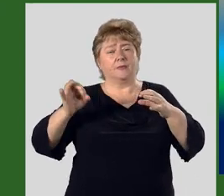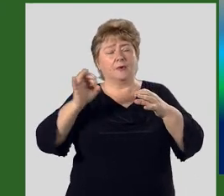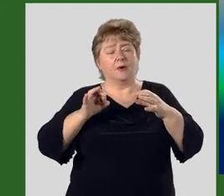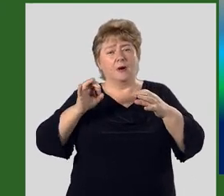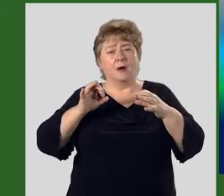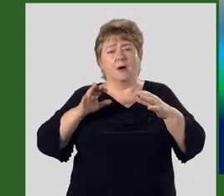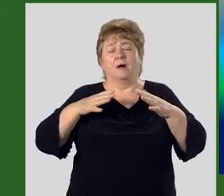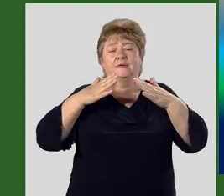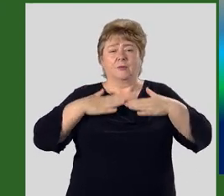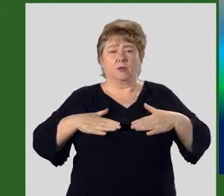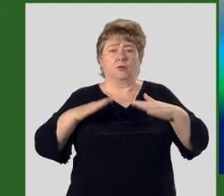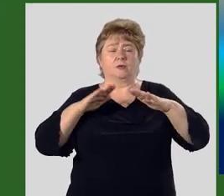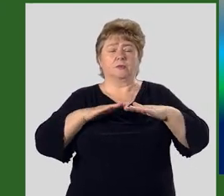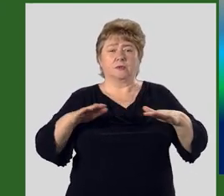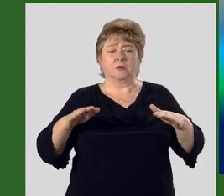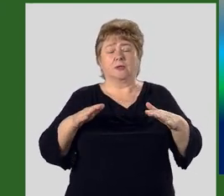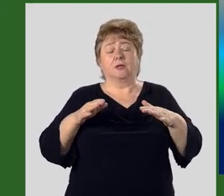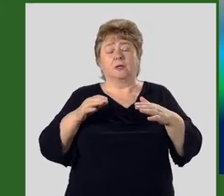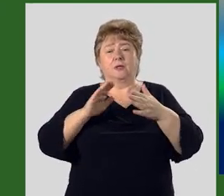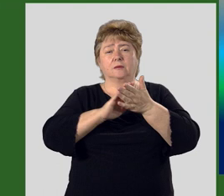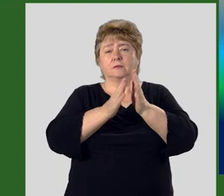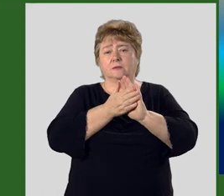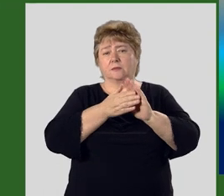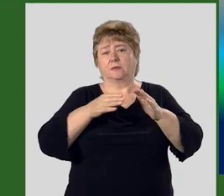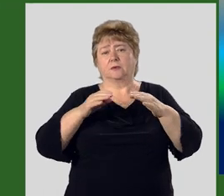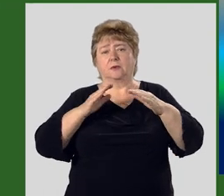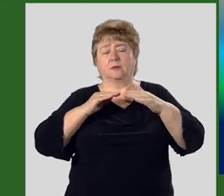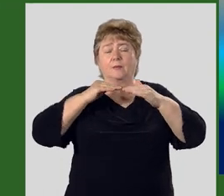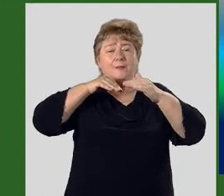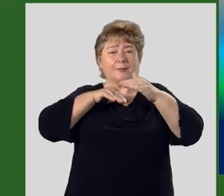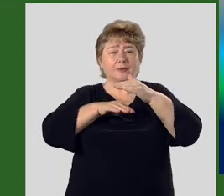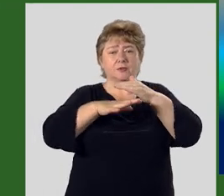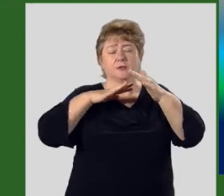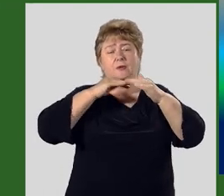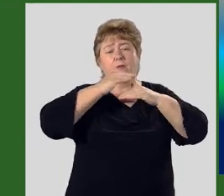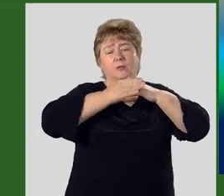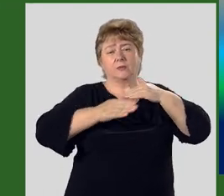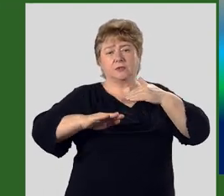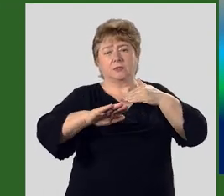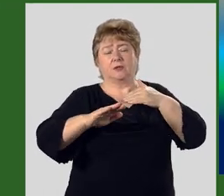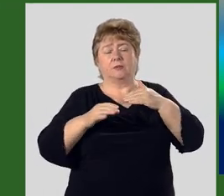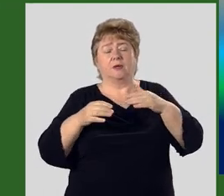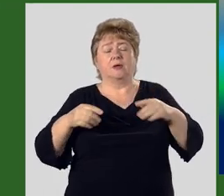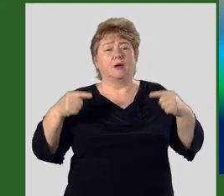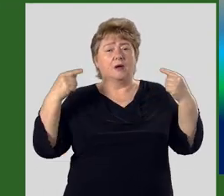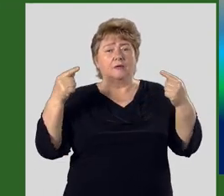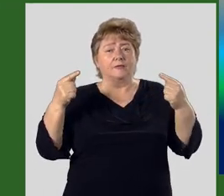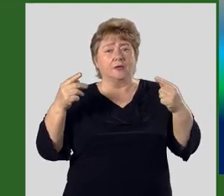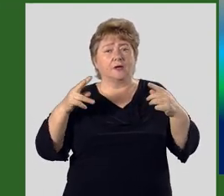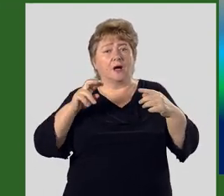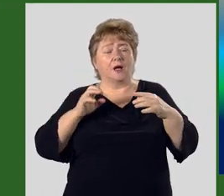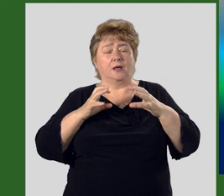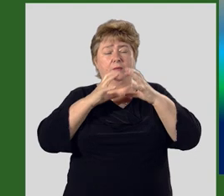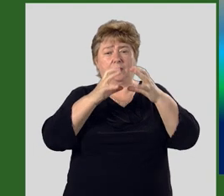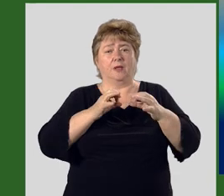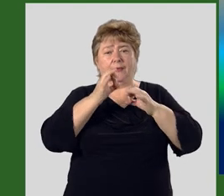в спокойном состоянии и условно продолжается под материками. Ребята, велика ли наша